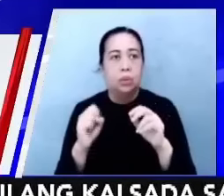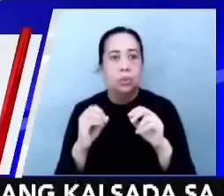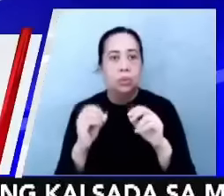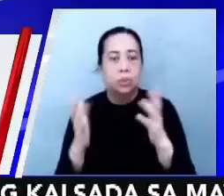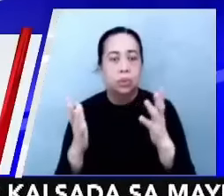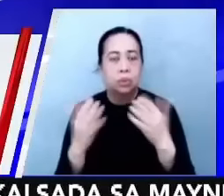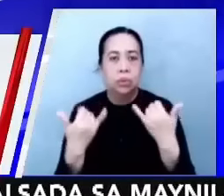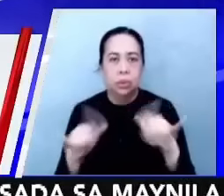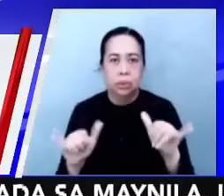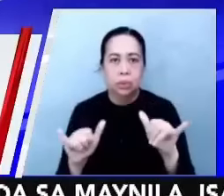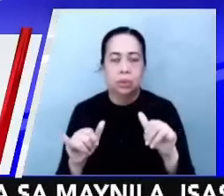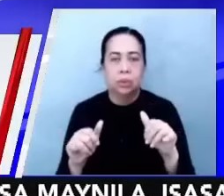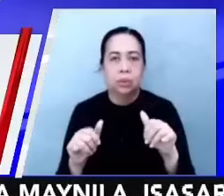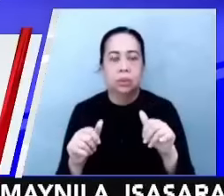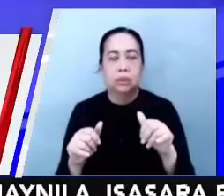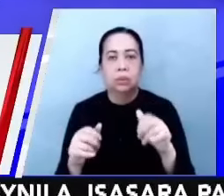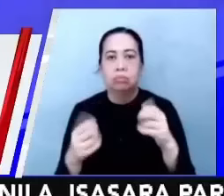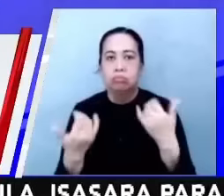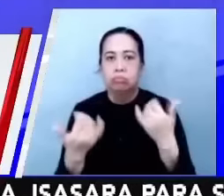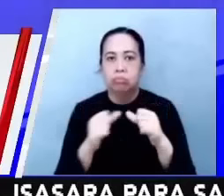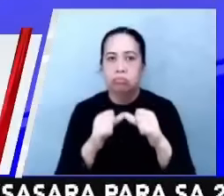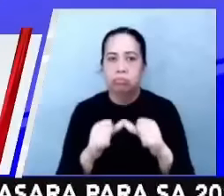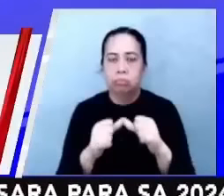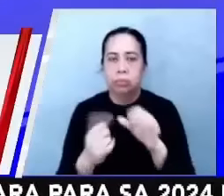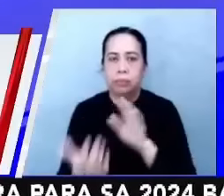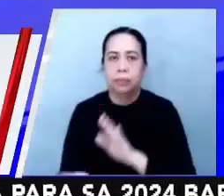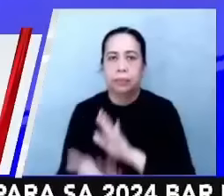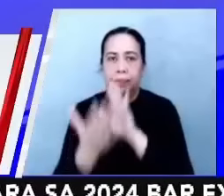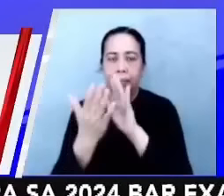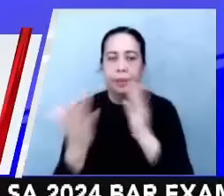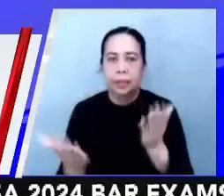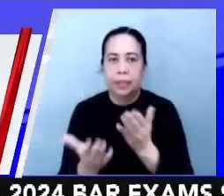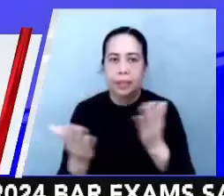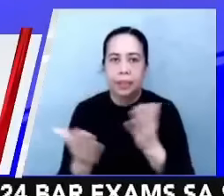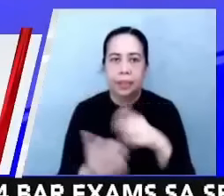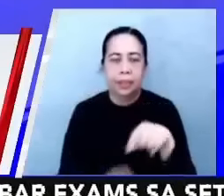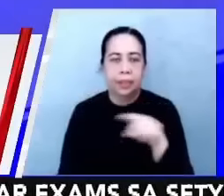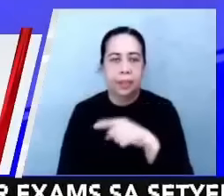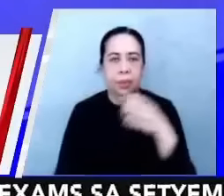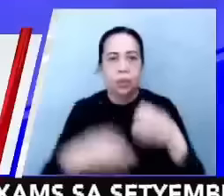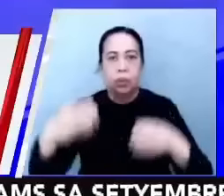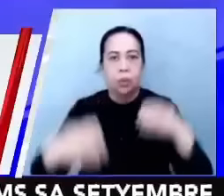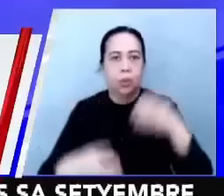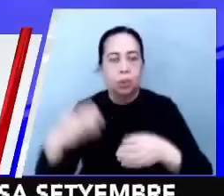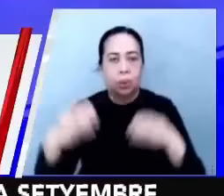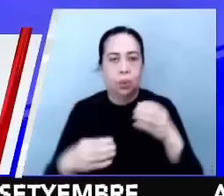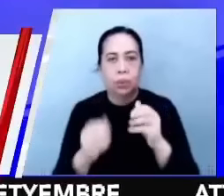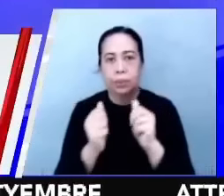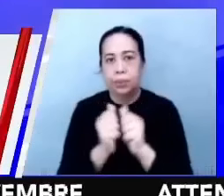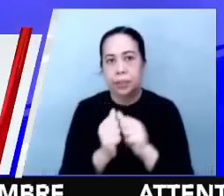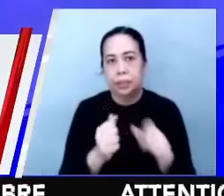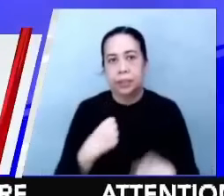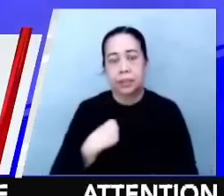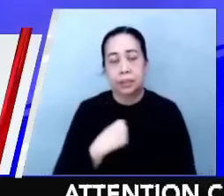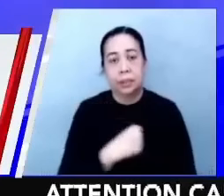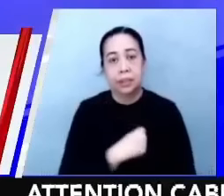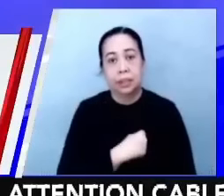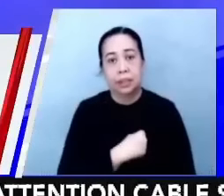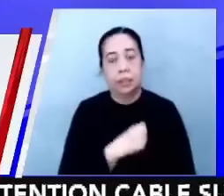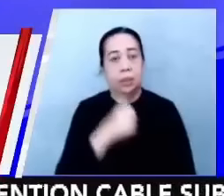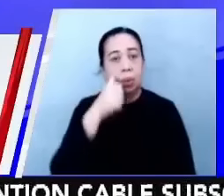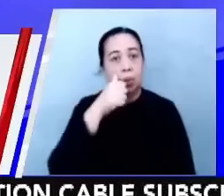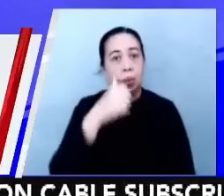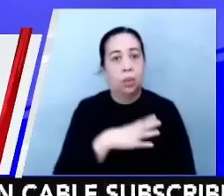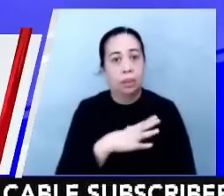aming intensyon Igan na mapaharap sila dito sa ating mga korte at pati sa amin sa Senate committees on women at